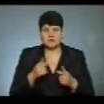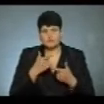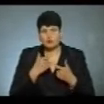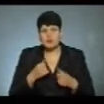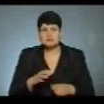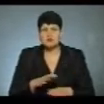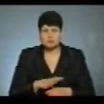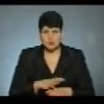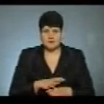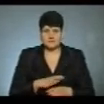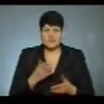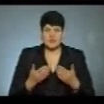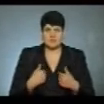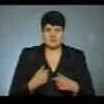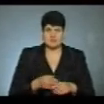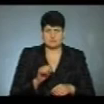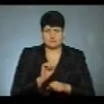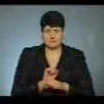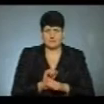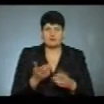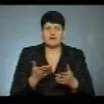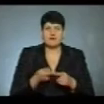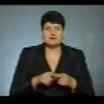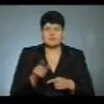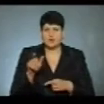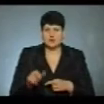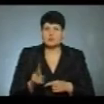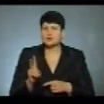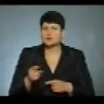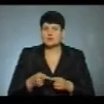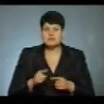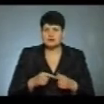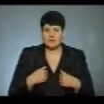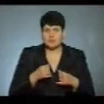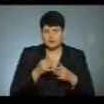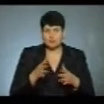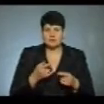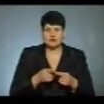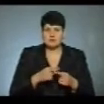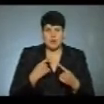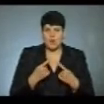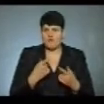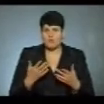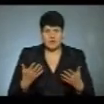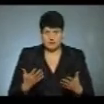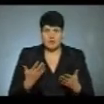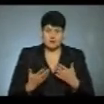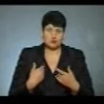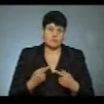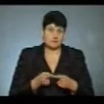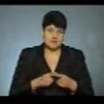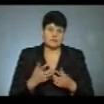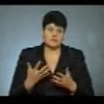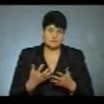така, але ми це присікли, яка це людина, хто це такий, я не можу про це говорити, але якщо ми це виявимо,